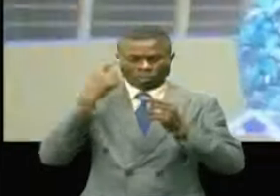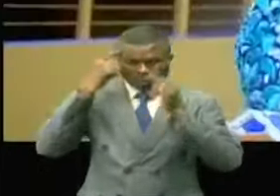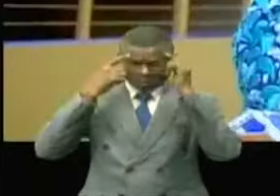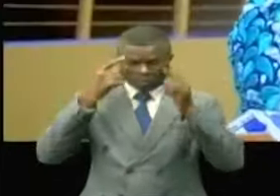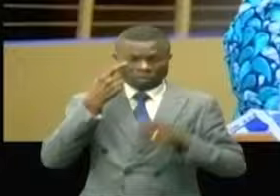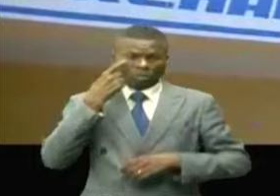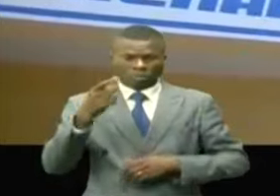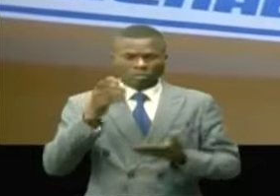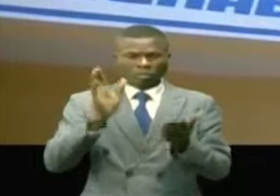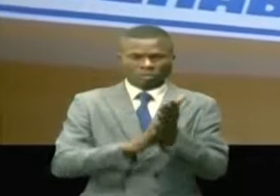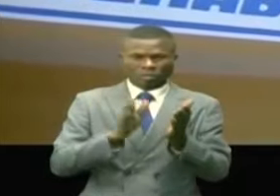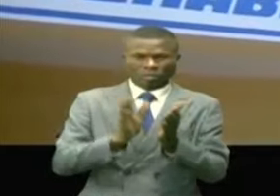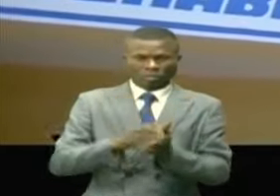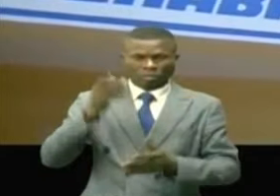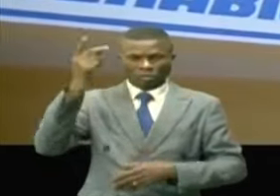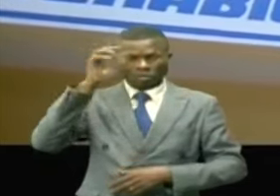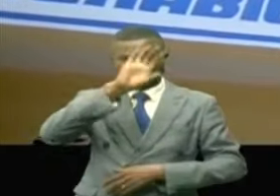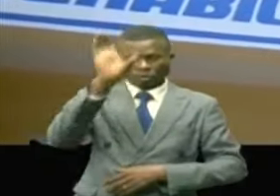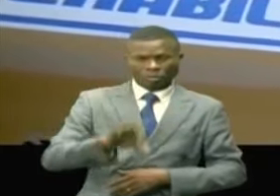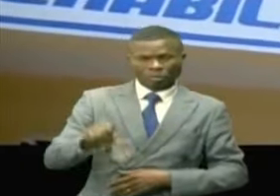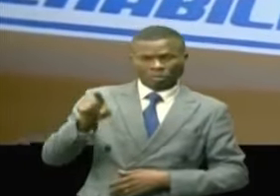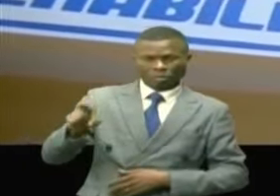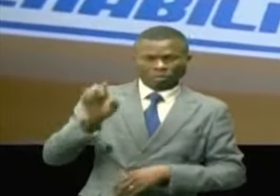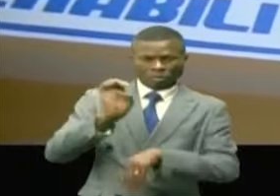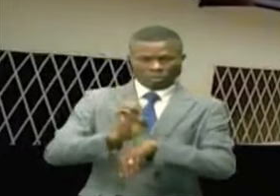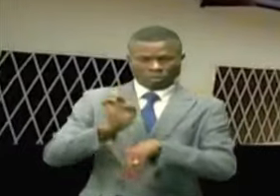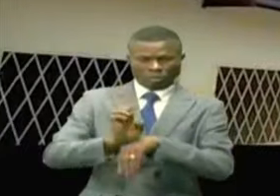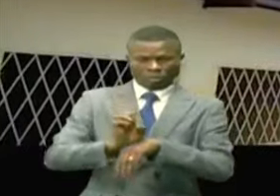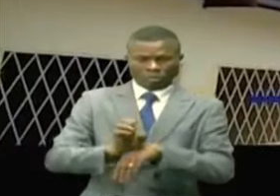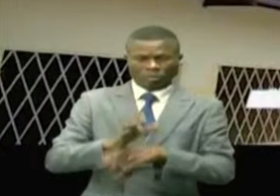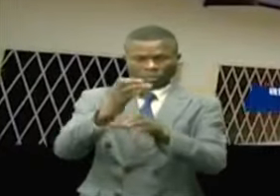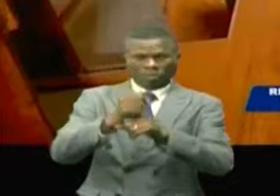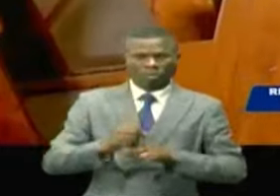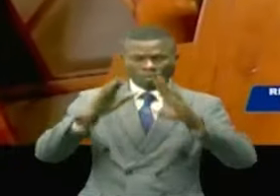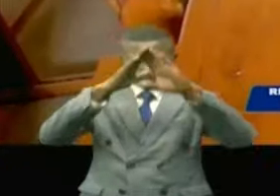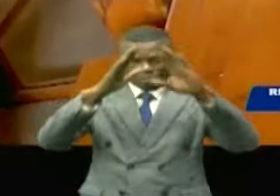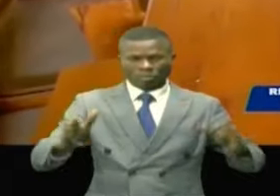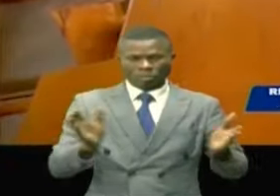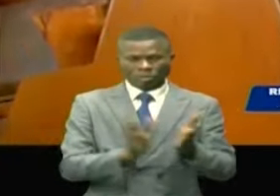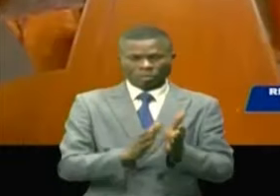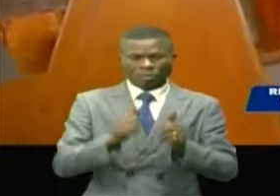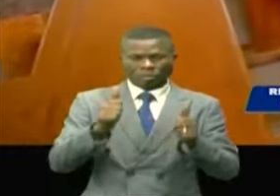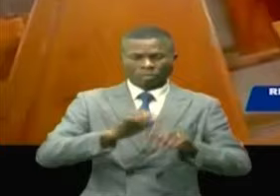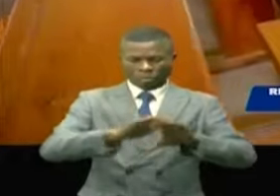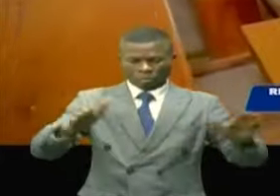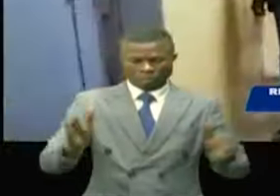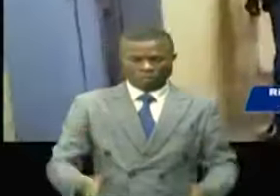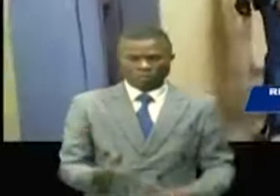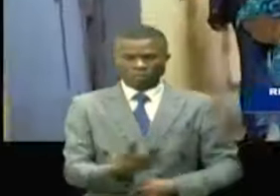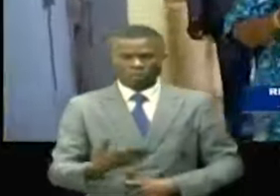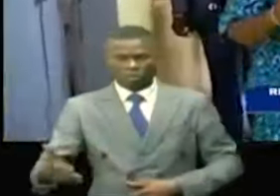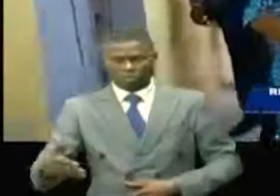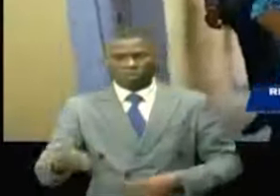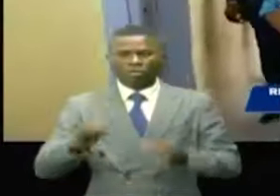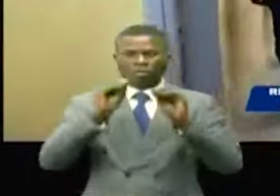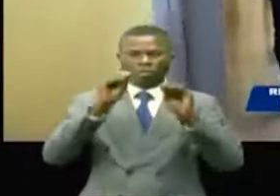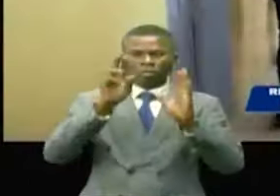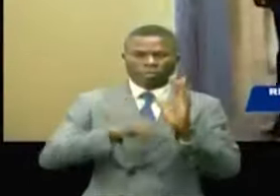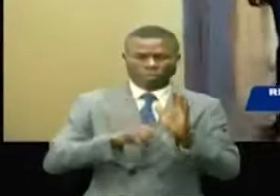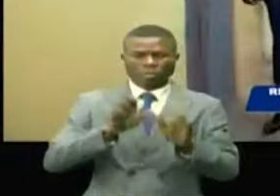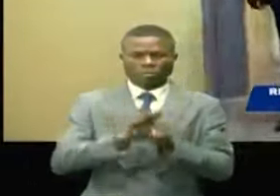de voir les écoles de cette communauté être équipé en bâtiments banc manuel didactique